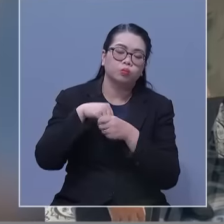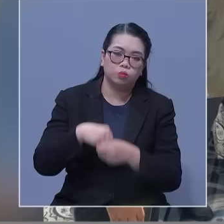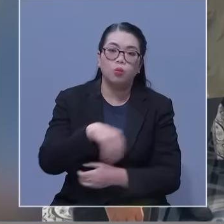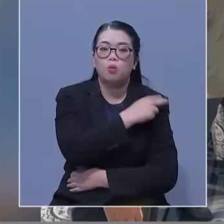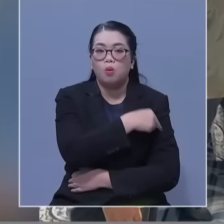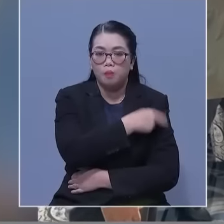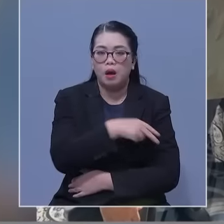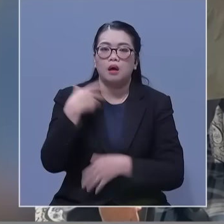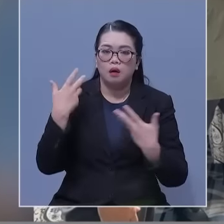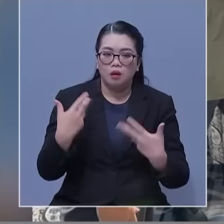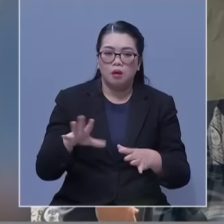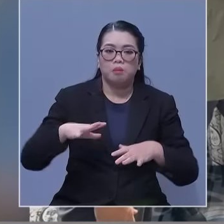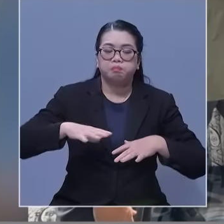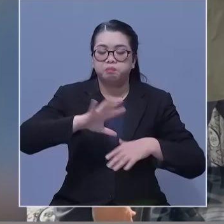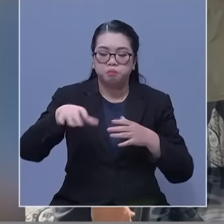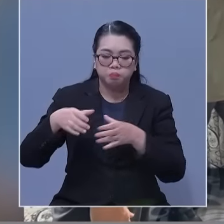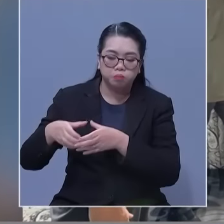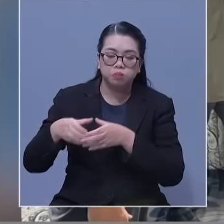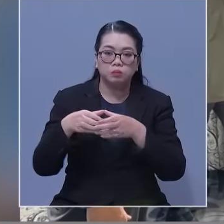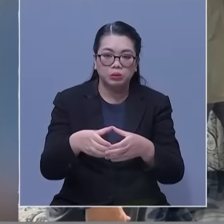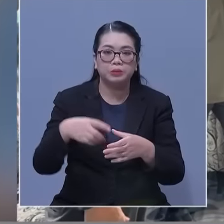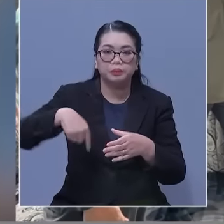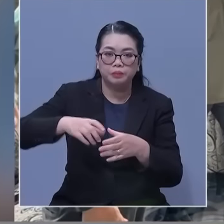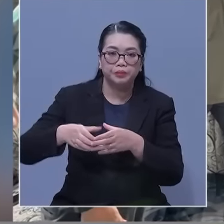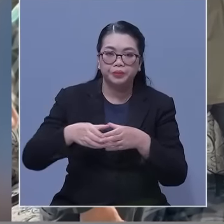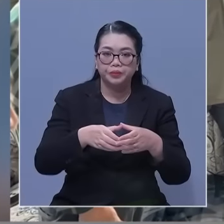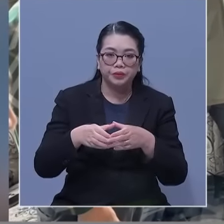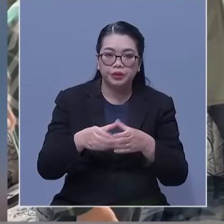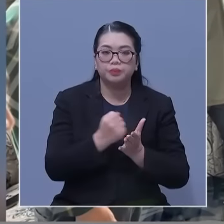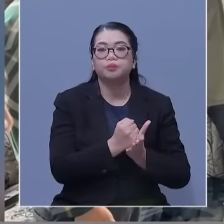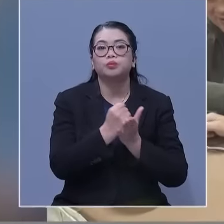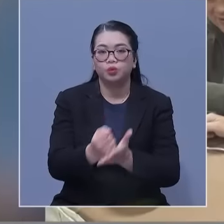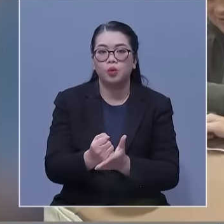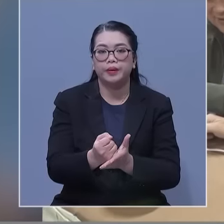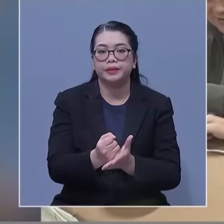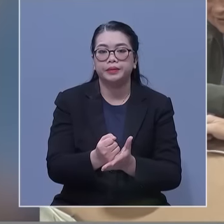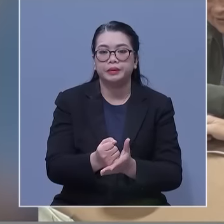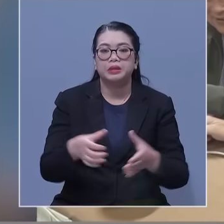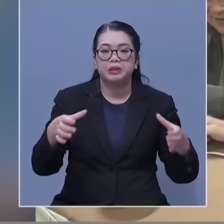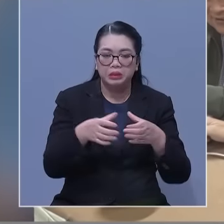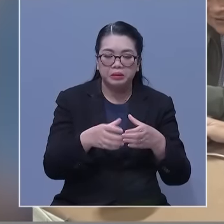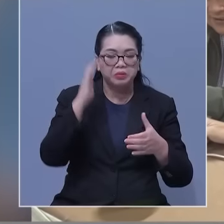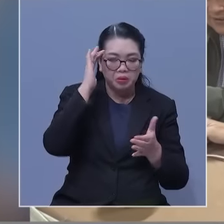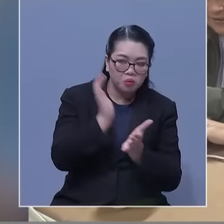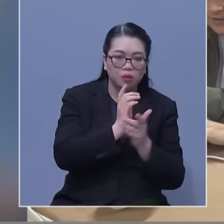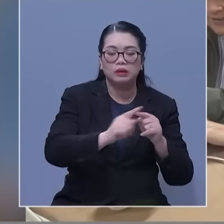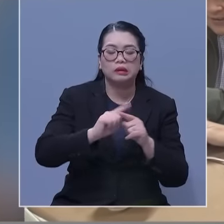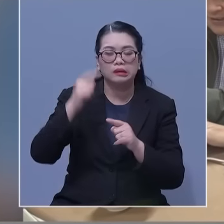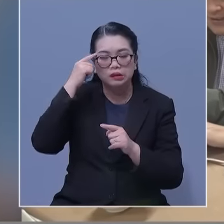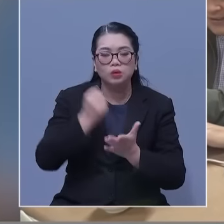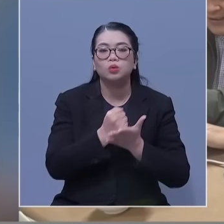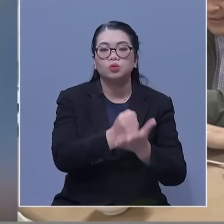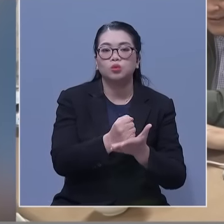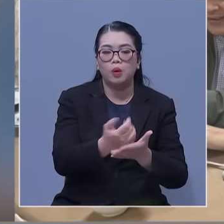พยาบาลจากนั้นเนี่ยพรรคพวกนะคะคือใช้คำนี้เพราะว่ามันทำเป็นขบวนการอยู่แล้วมีเจ้าหน้าที่ไปเกี่ยวข้องด้วยนะใช่ค่ะก็มีการ